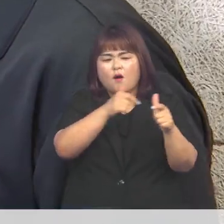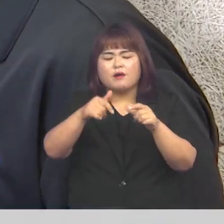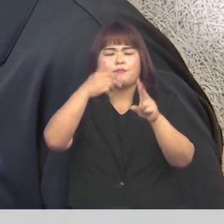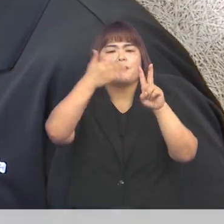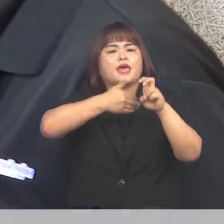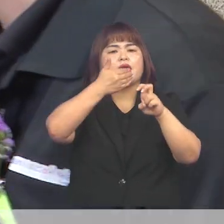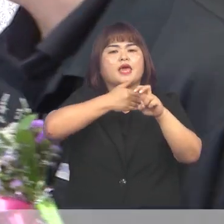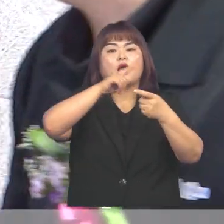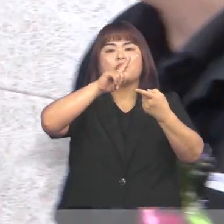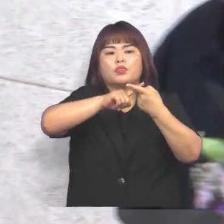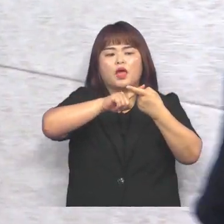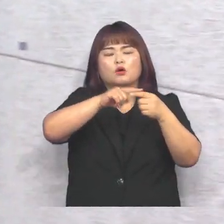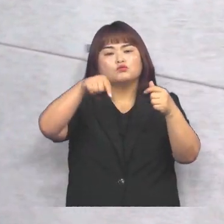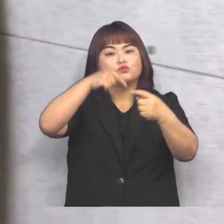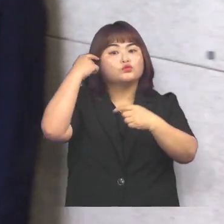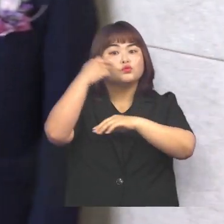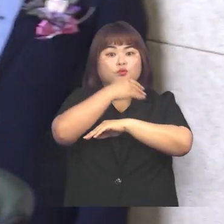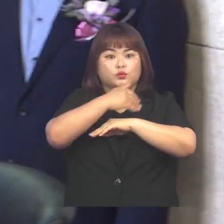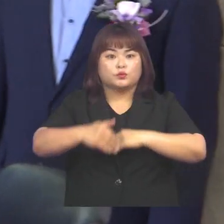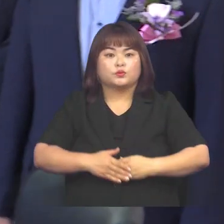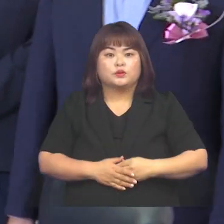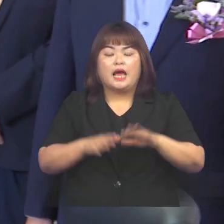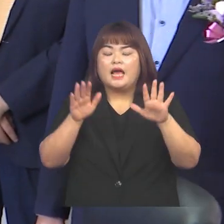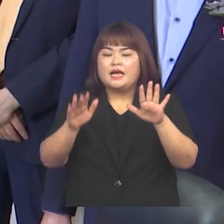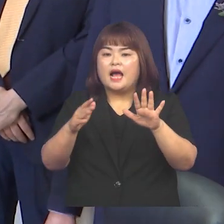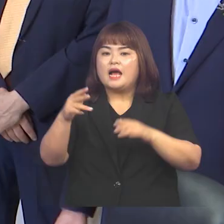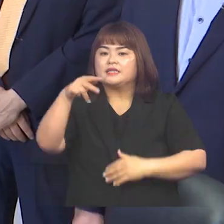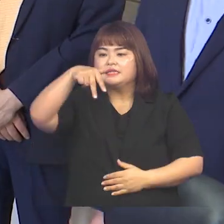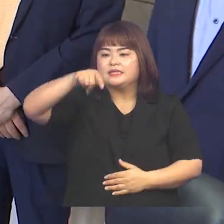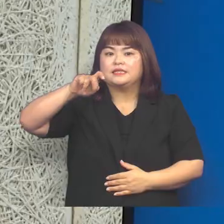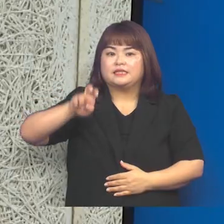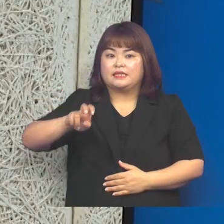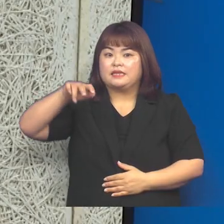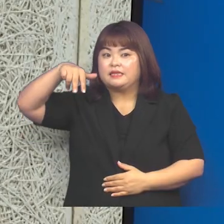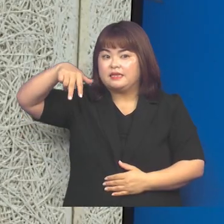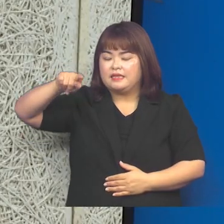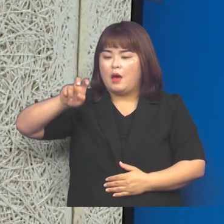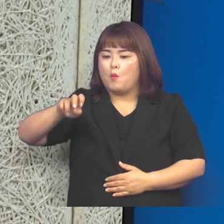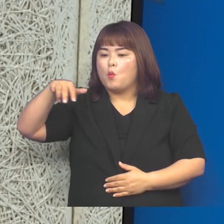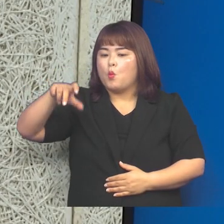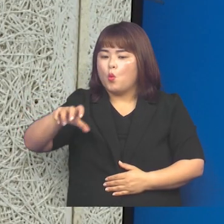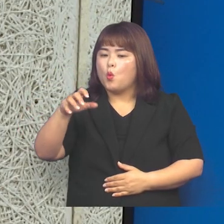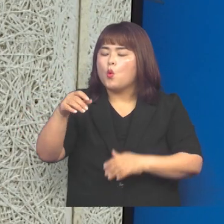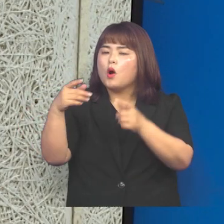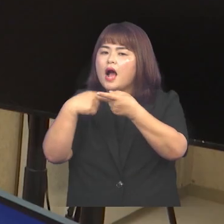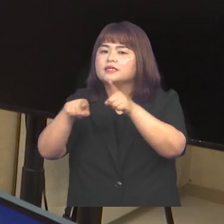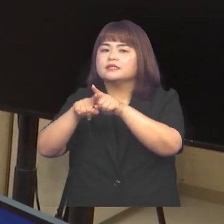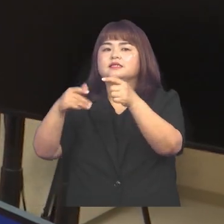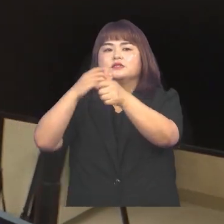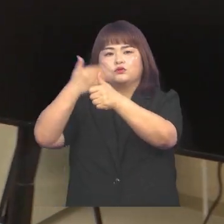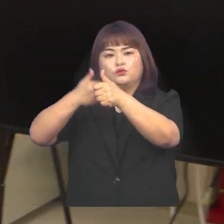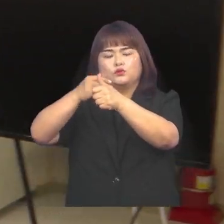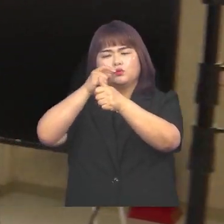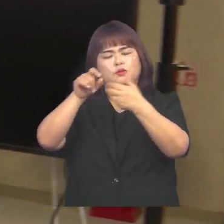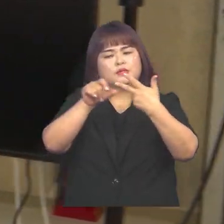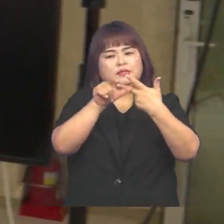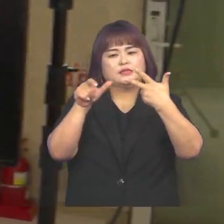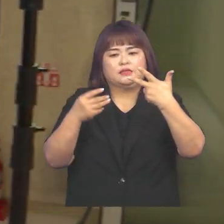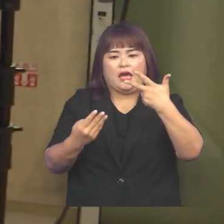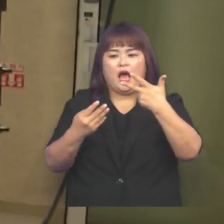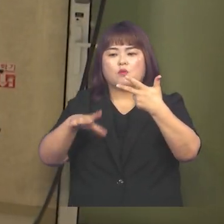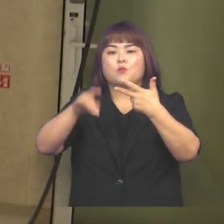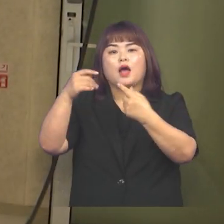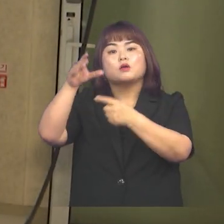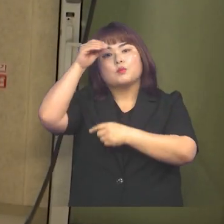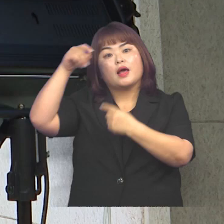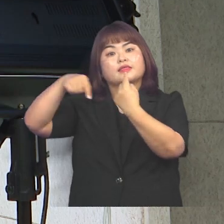교육 프로그램도 운영합니다. 지삼로 198번 길 32에 위치한 공유 스튜디오도 지난달 4일부터 시범